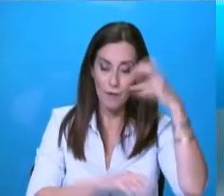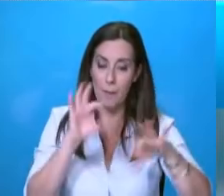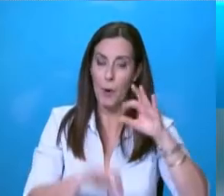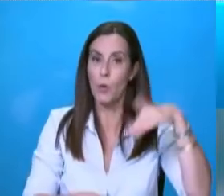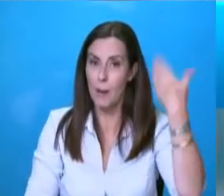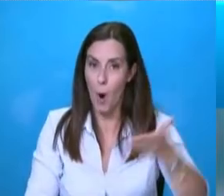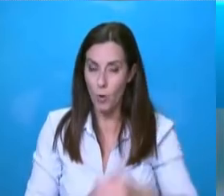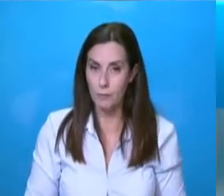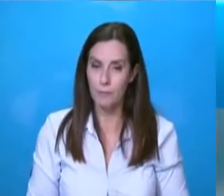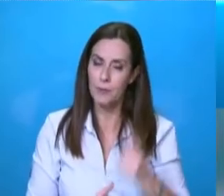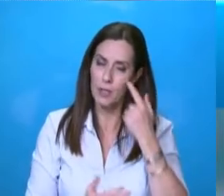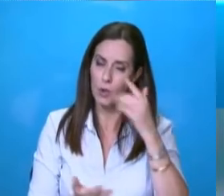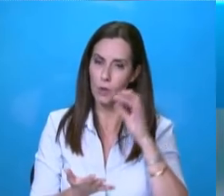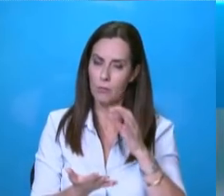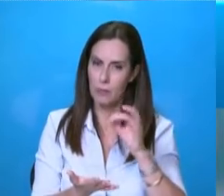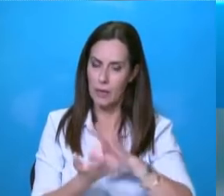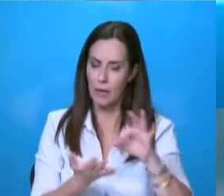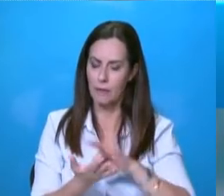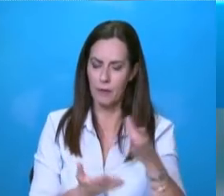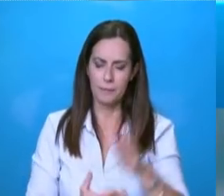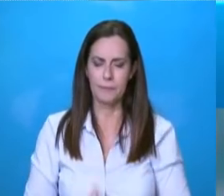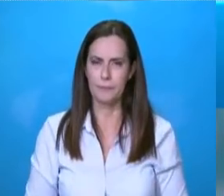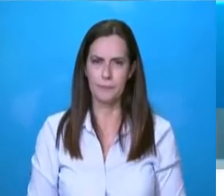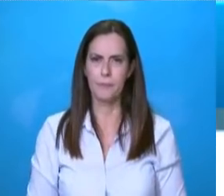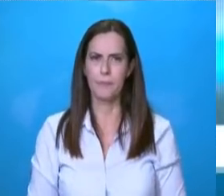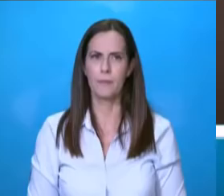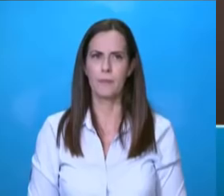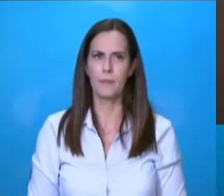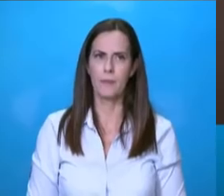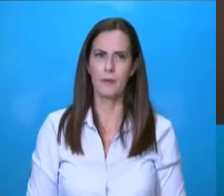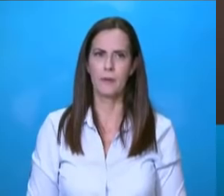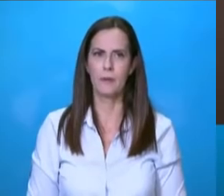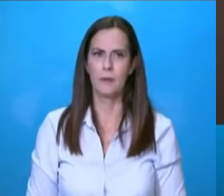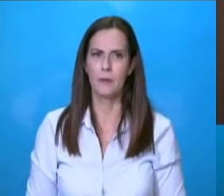הבאות. כתבנו הפוליטי מיכאל שמש ממשיך לעקוף.